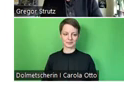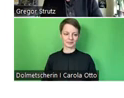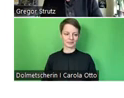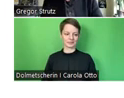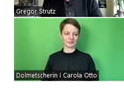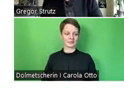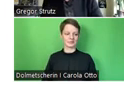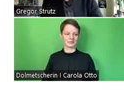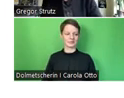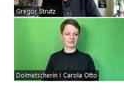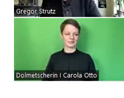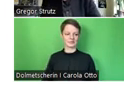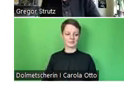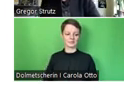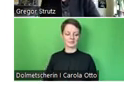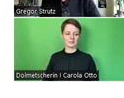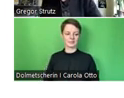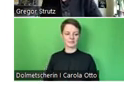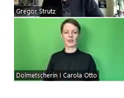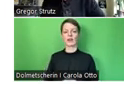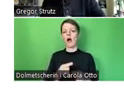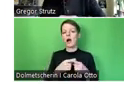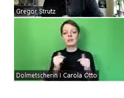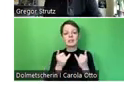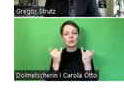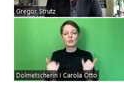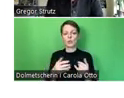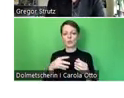Darüber hinaus gibt es dann also noch weitere Institutionen,